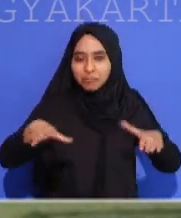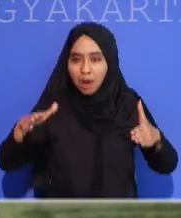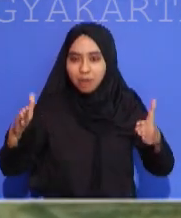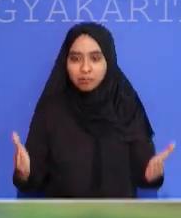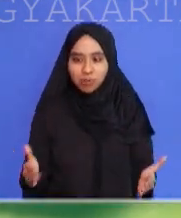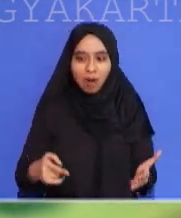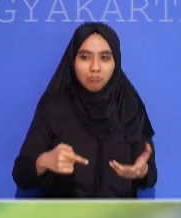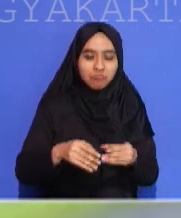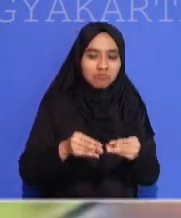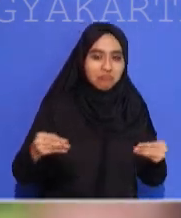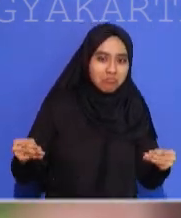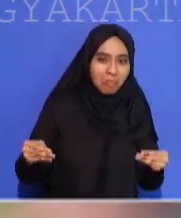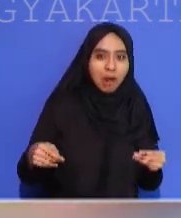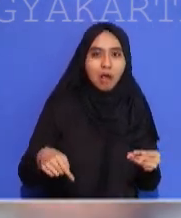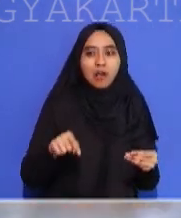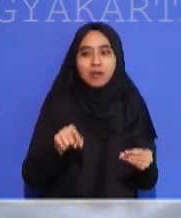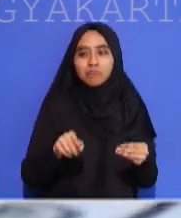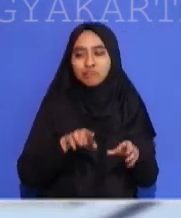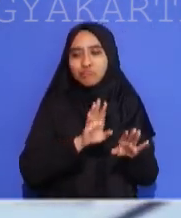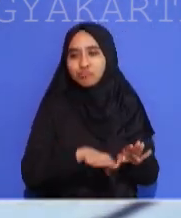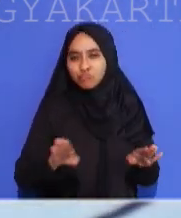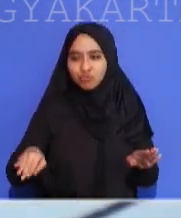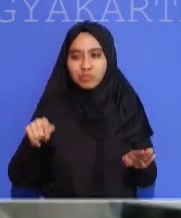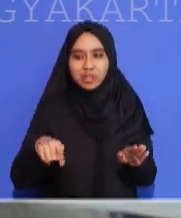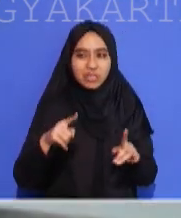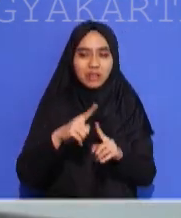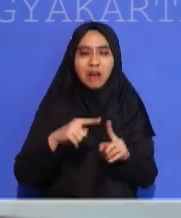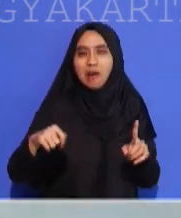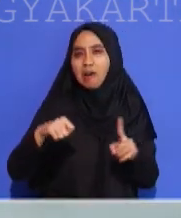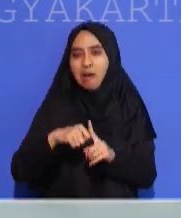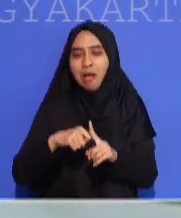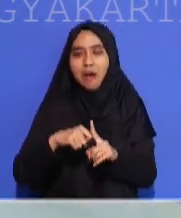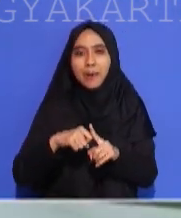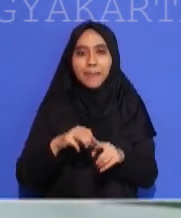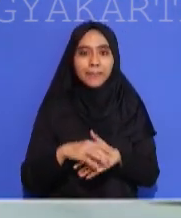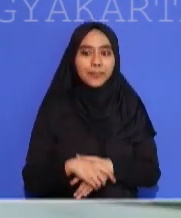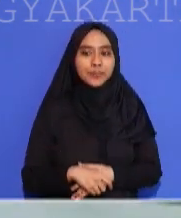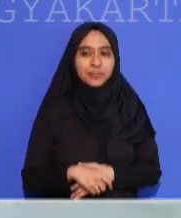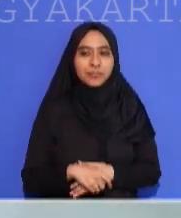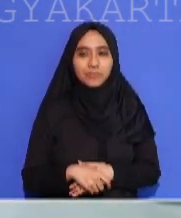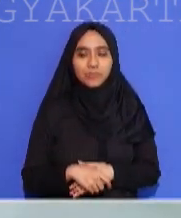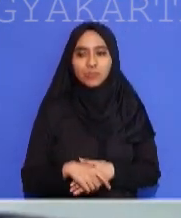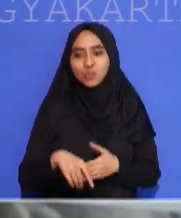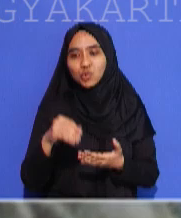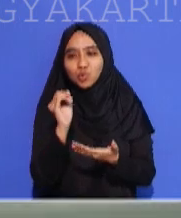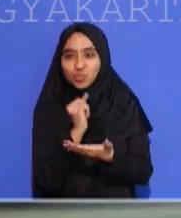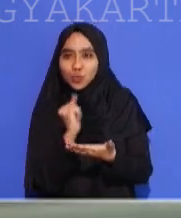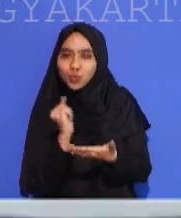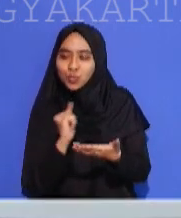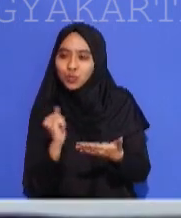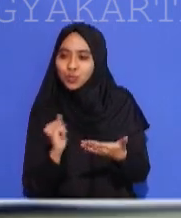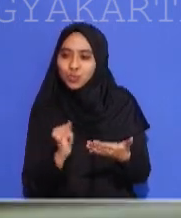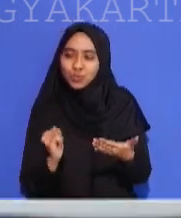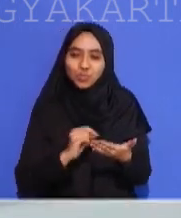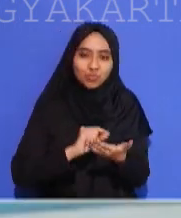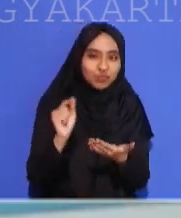kertas gambar setiap murid dari belasan Taman kanak-kanak TK di kapenewon Ngaglik ini dengan tekun mulai aktif mewarnai jenis